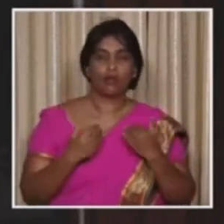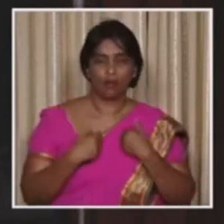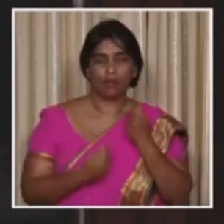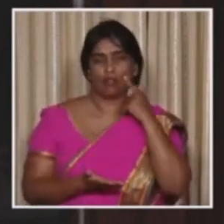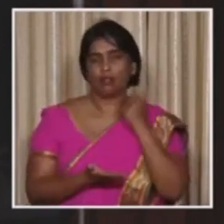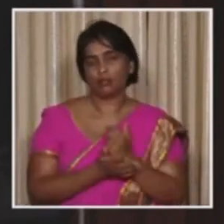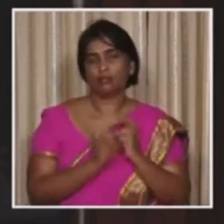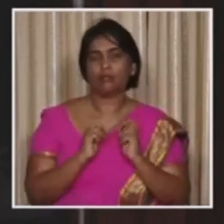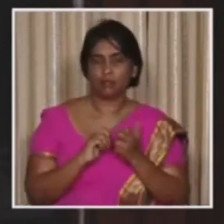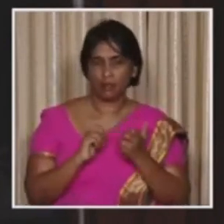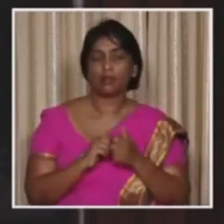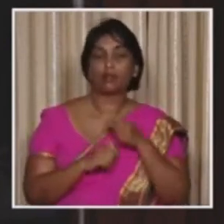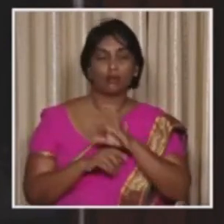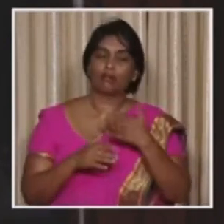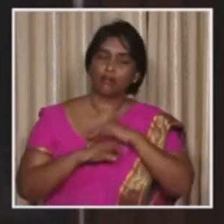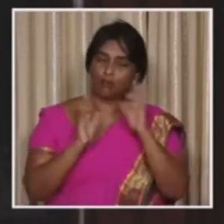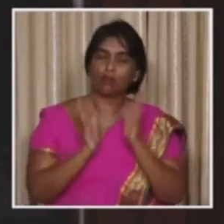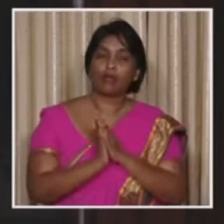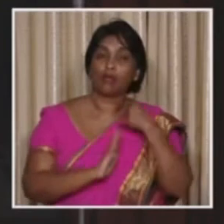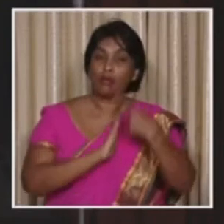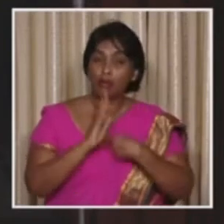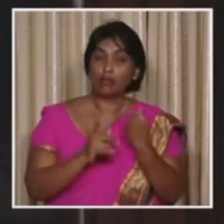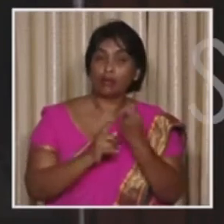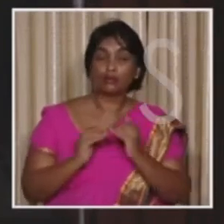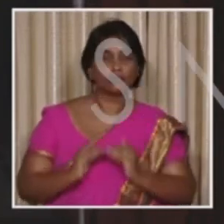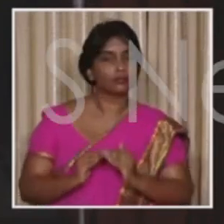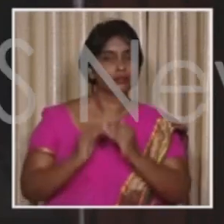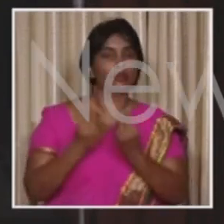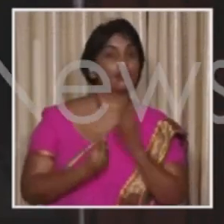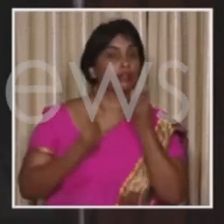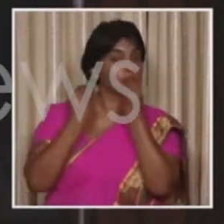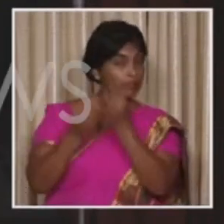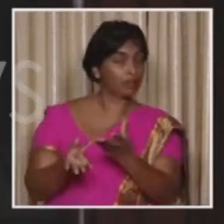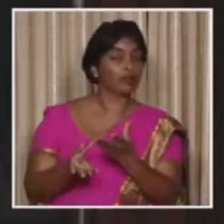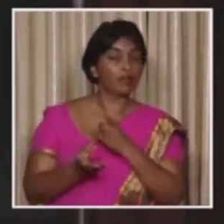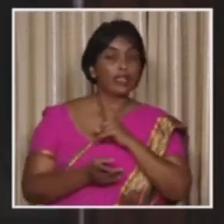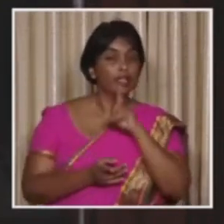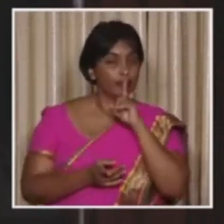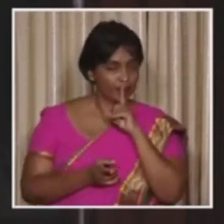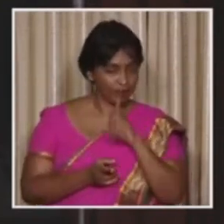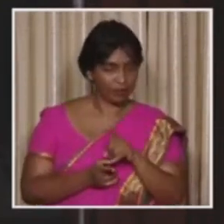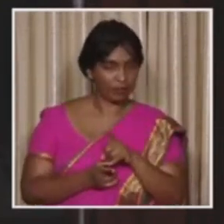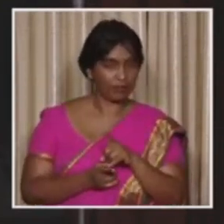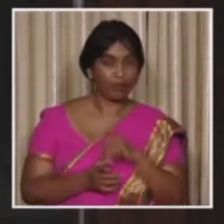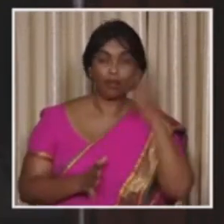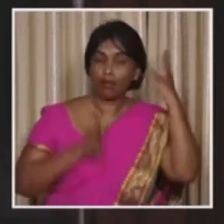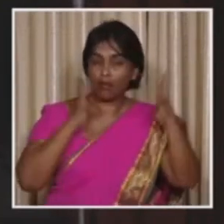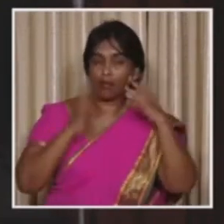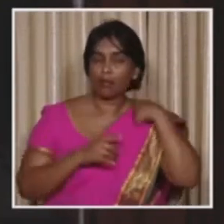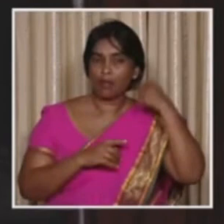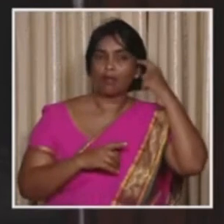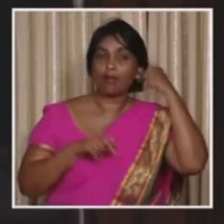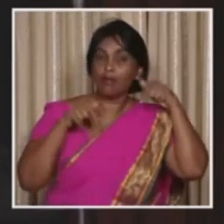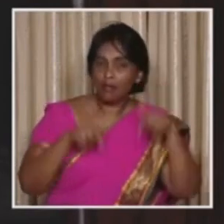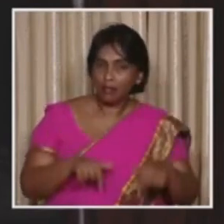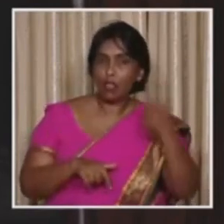ආර්ථික අර්බුදය නිසා අපි මේ දේවල් රටේ ආර්ථික සංවර්ධනයේ යොදවනවා කිව්වනම් මුළු ලෝකෙම දැනගන්නවා